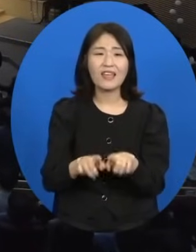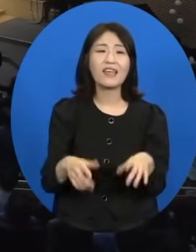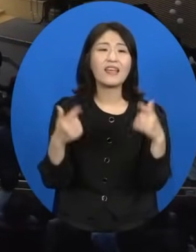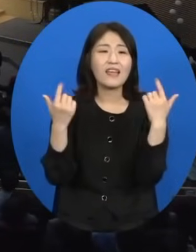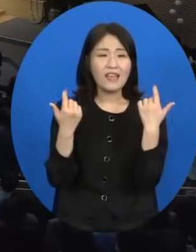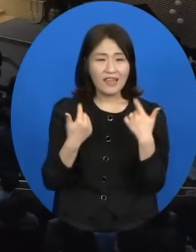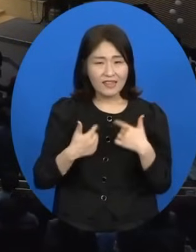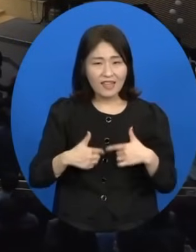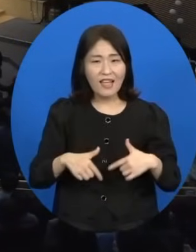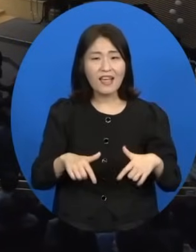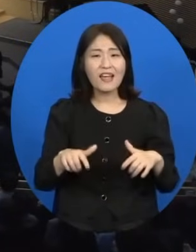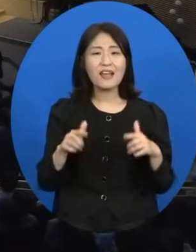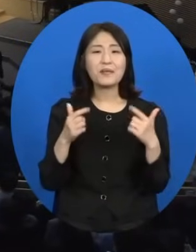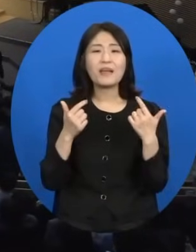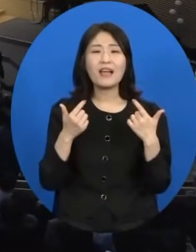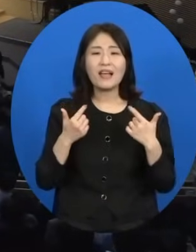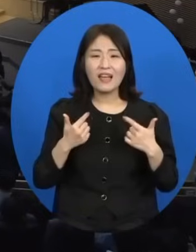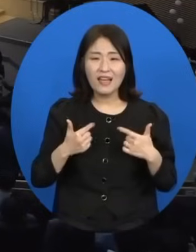함께